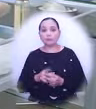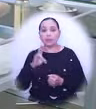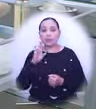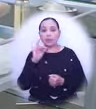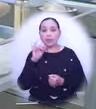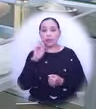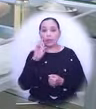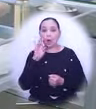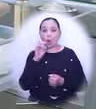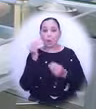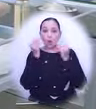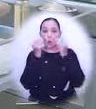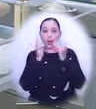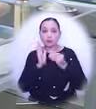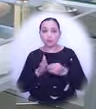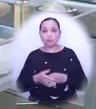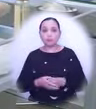niqob qo'yiladi.